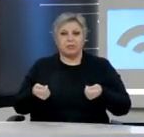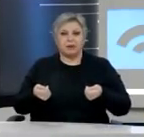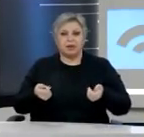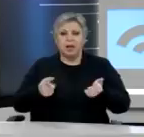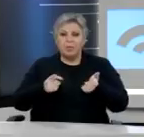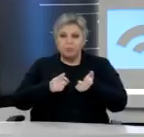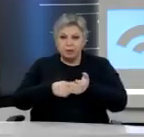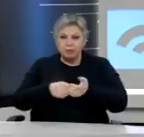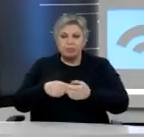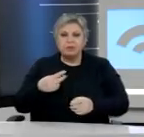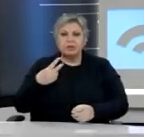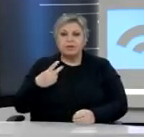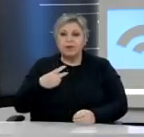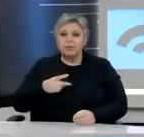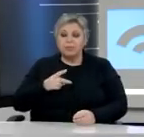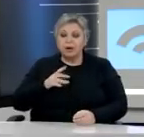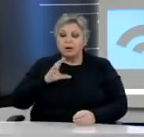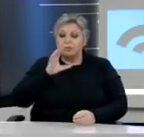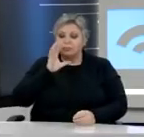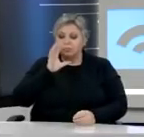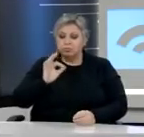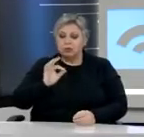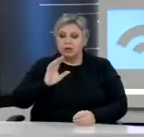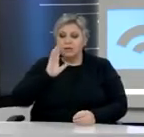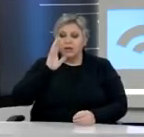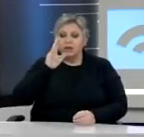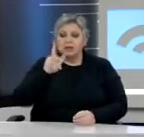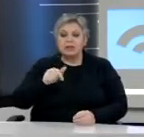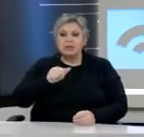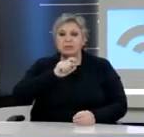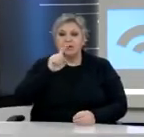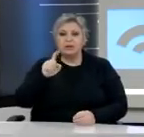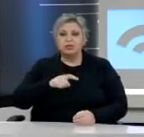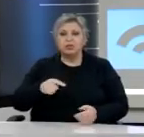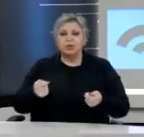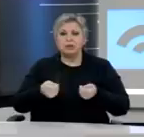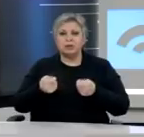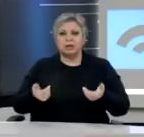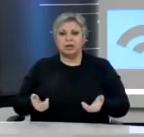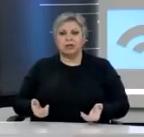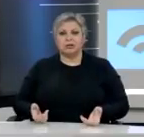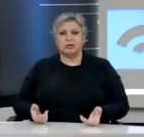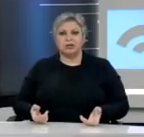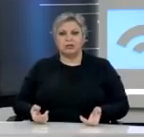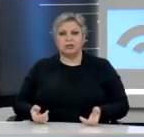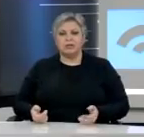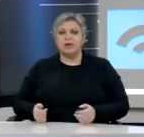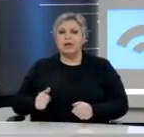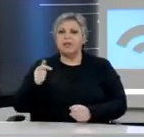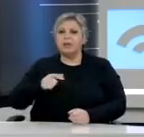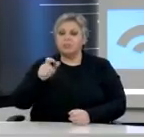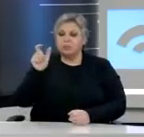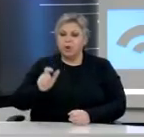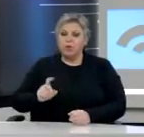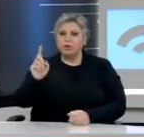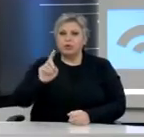να μας ορίζει να αποτοποθετούμαστε. Και όχι να κάνουμε σαν το στουρθοκάμιλο, όπως κάνει και ο Μητσοτάκης, που έχει το ίδιο αφήγημα, ακόμα και όταν η